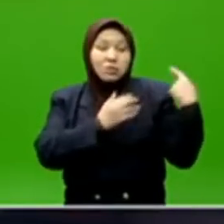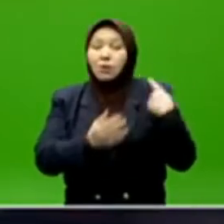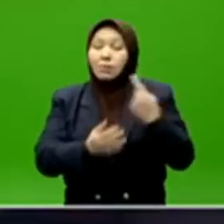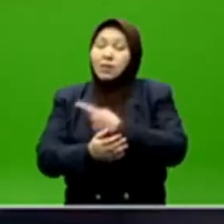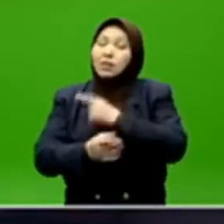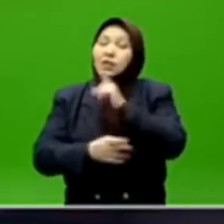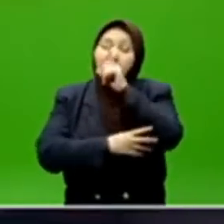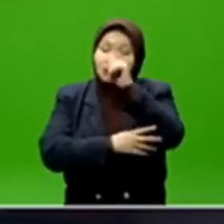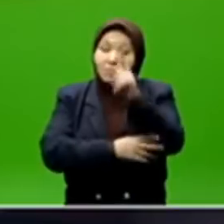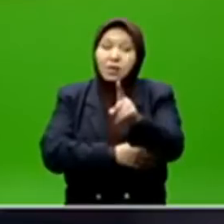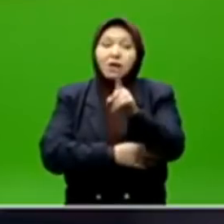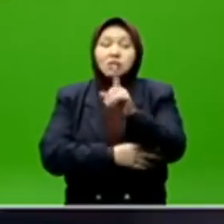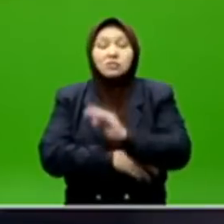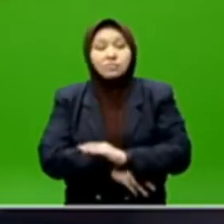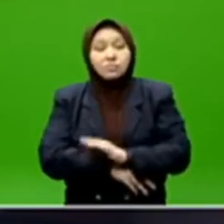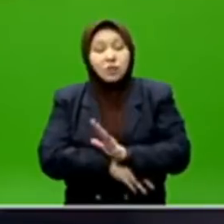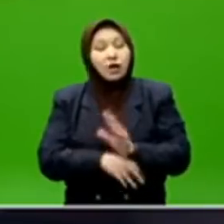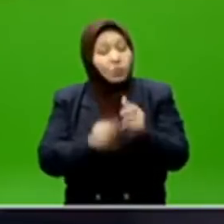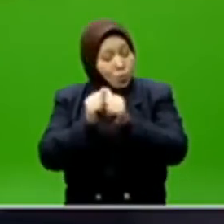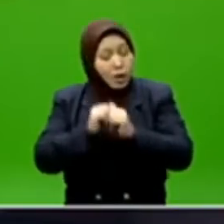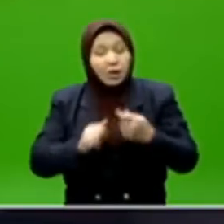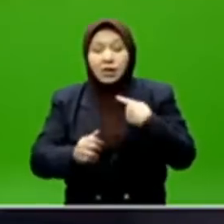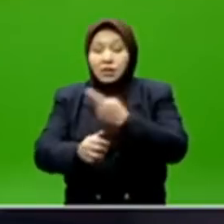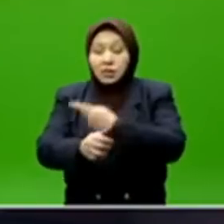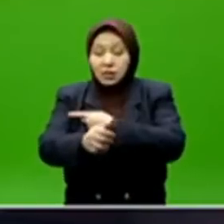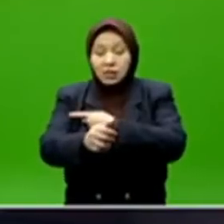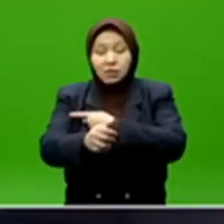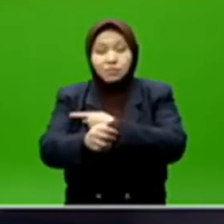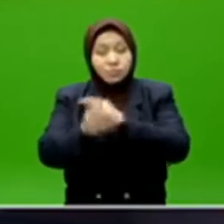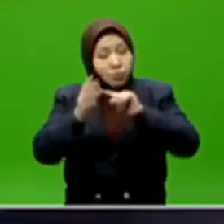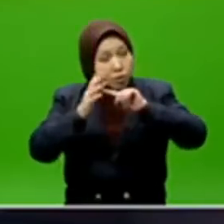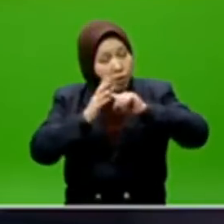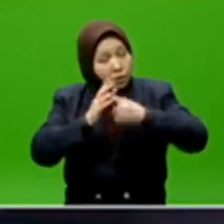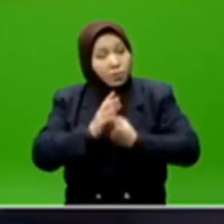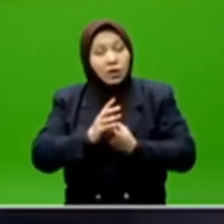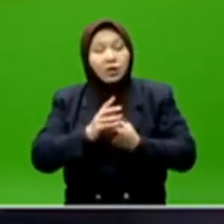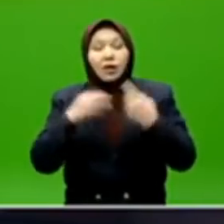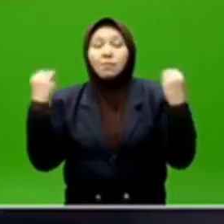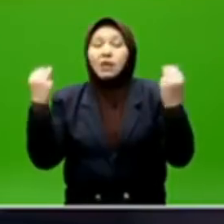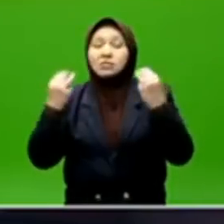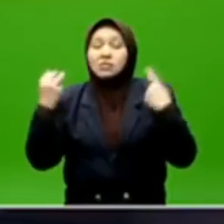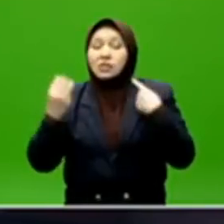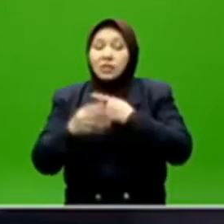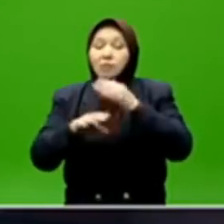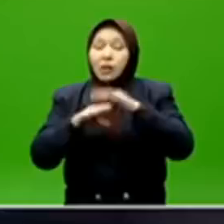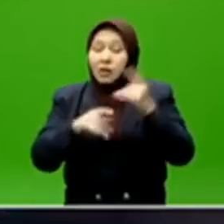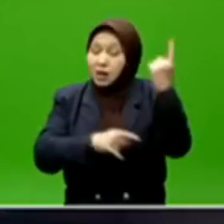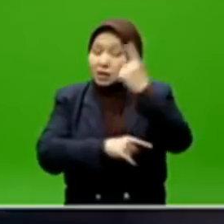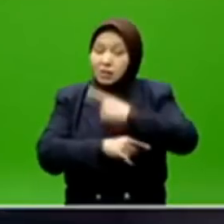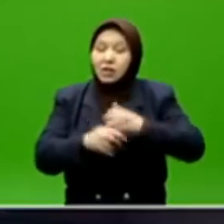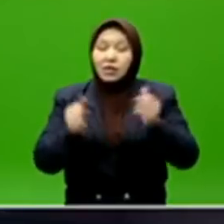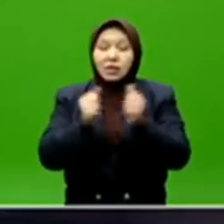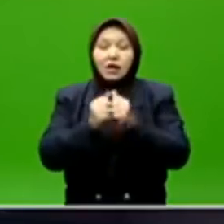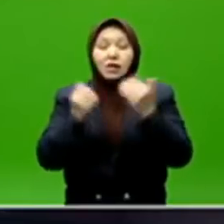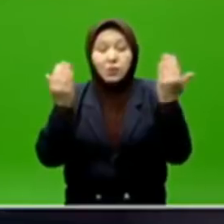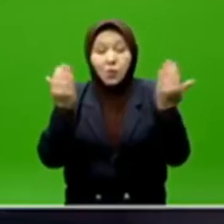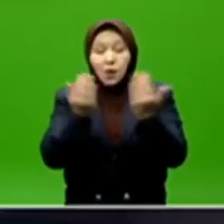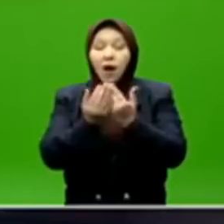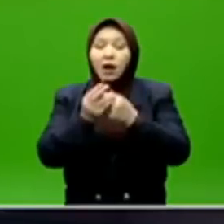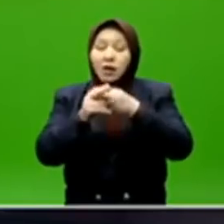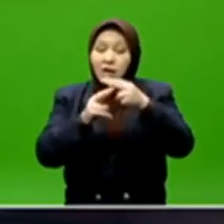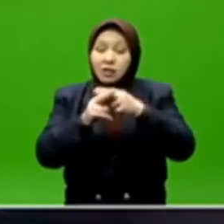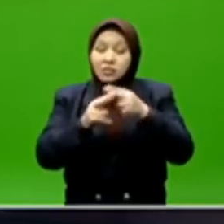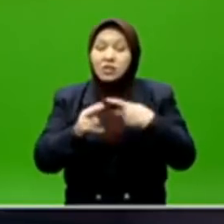yang sebenar-benarnya. Mari sama-sama kita mulakan majlis kita pada hari ini dengan doa ringkas kita. Subhanaka la